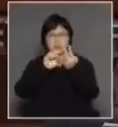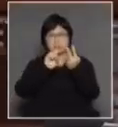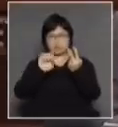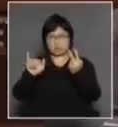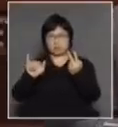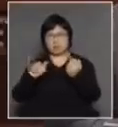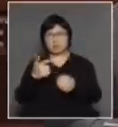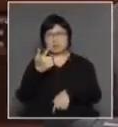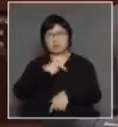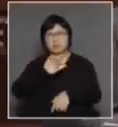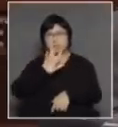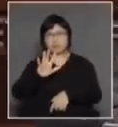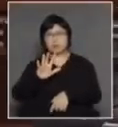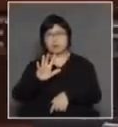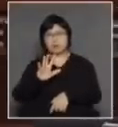到